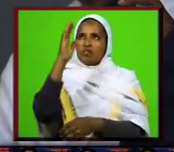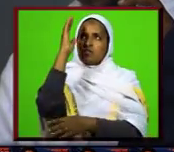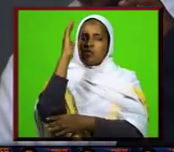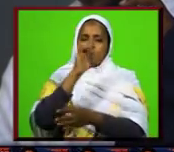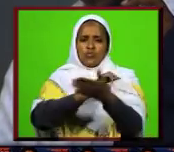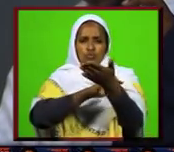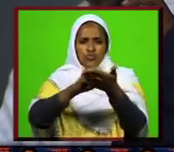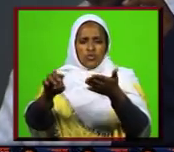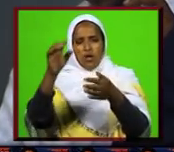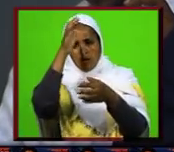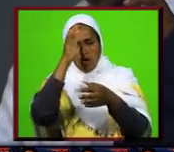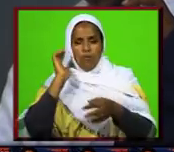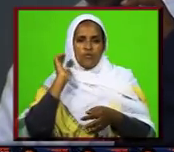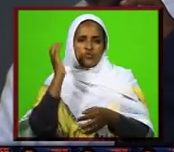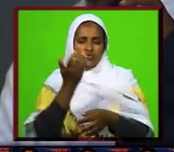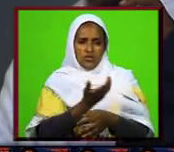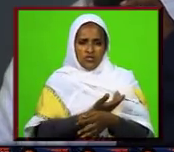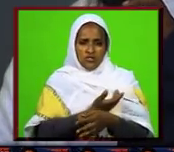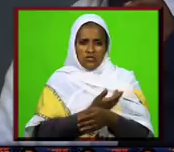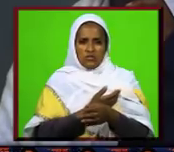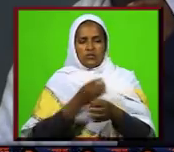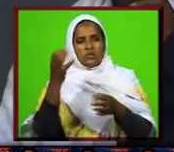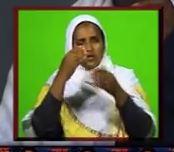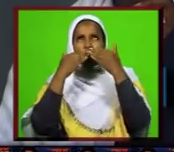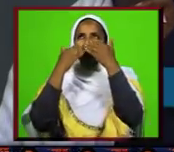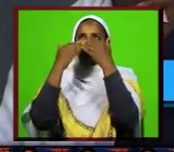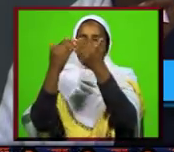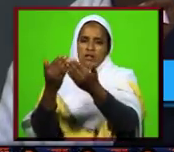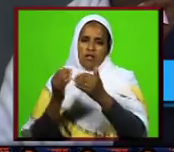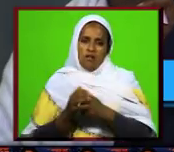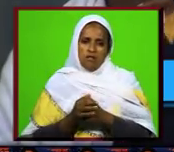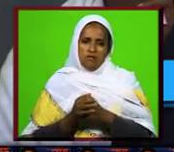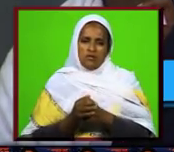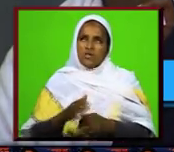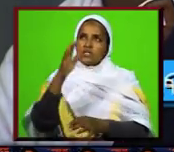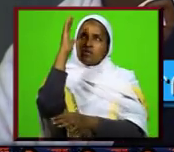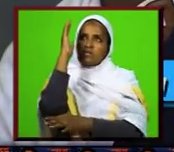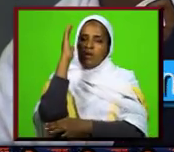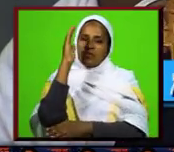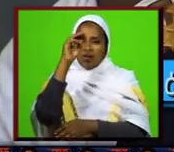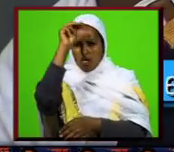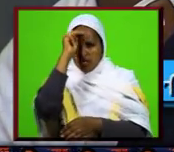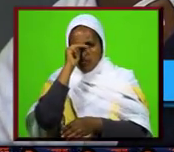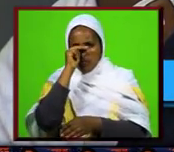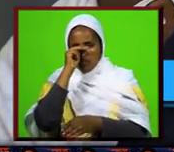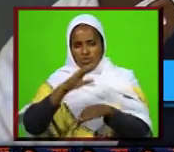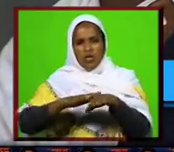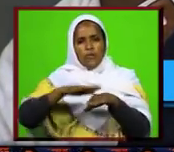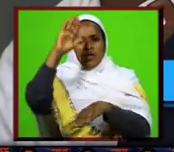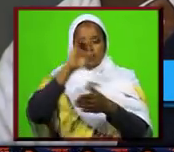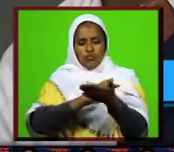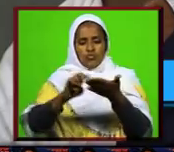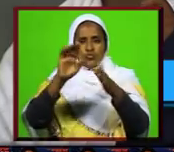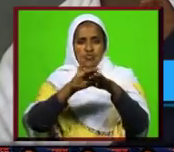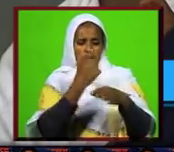እግዚአብሔር በቅዱሳን አባቶቻችን ይመሰገናል። እግዚአብሔር ከጥበበኞች ልቅ በቅዱሳን ላይ